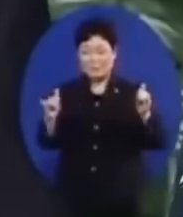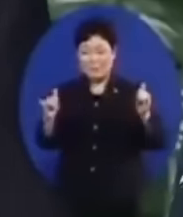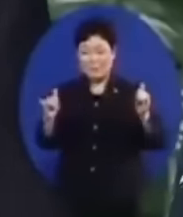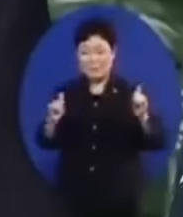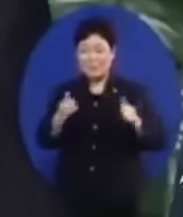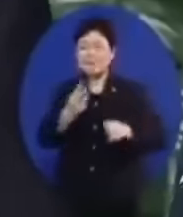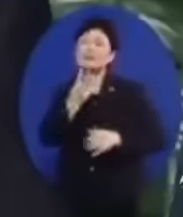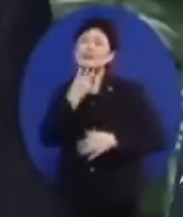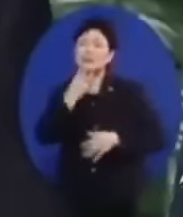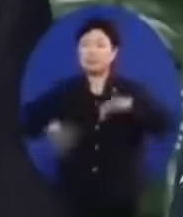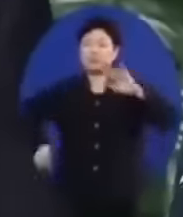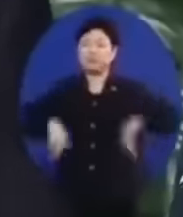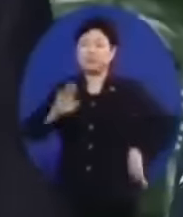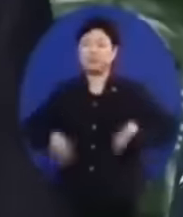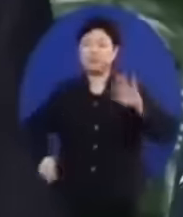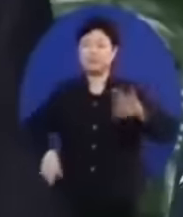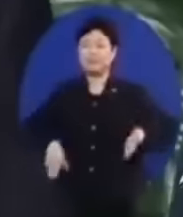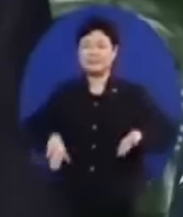서울에 빈손 들고